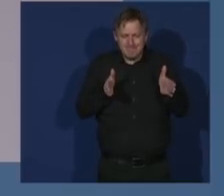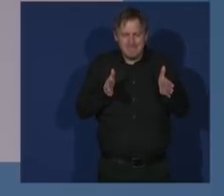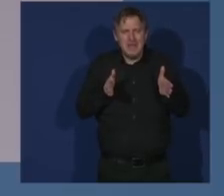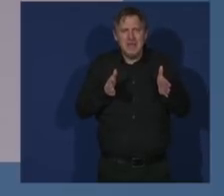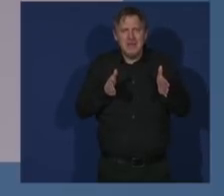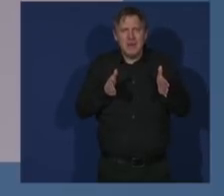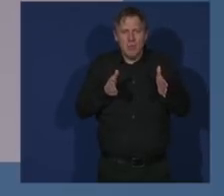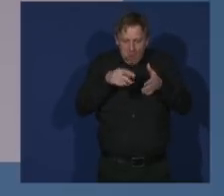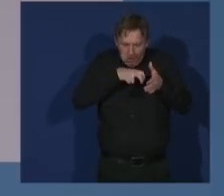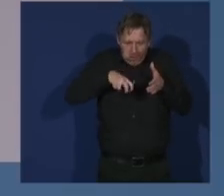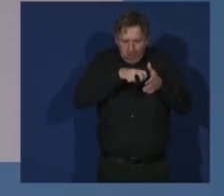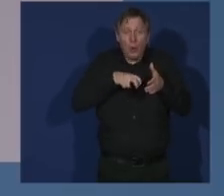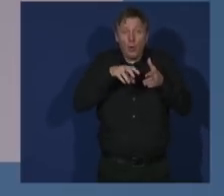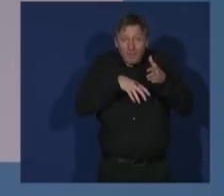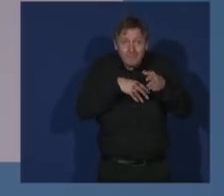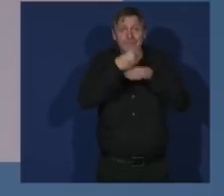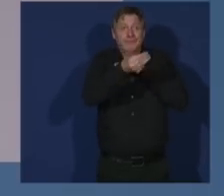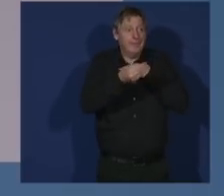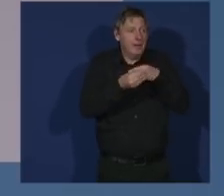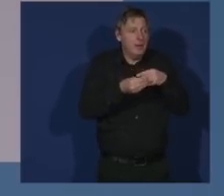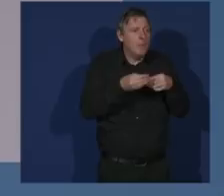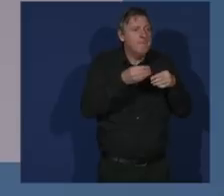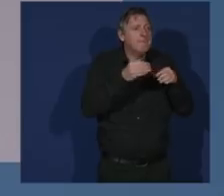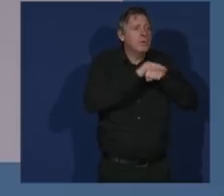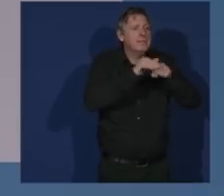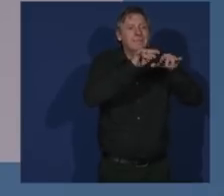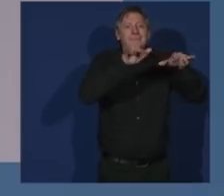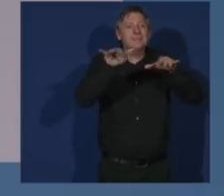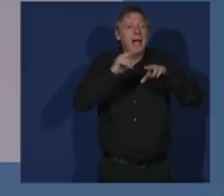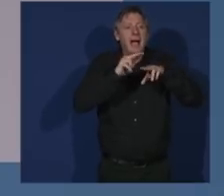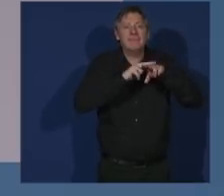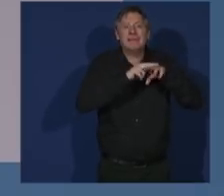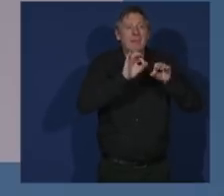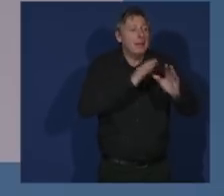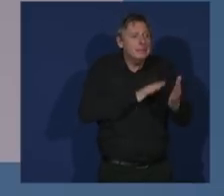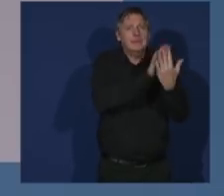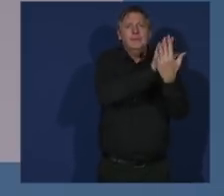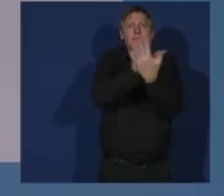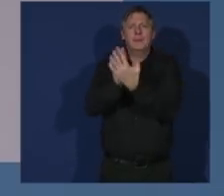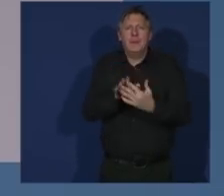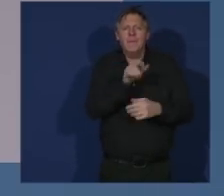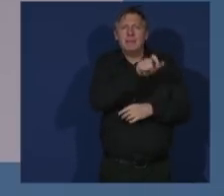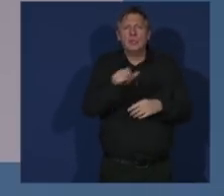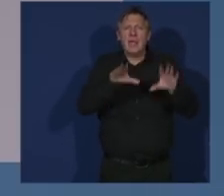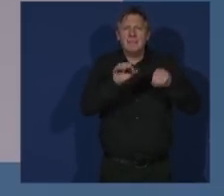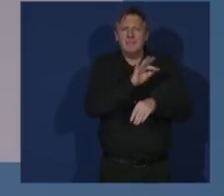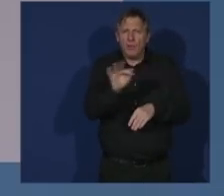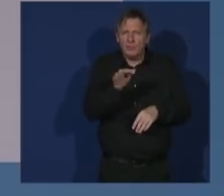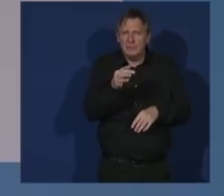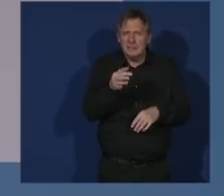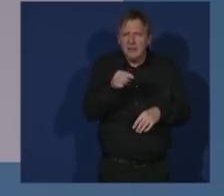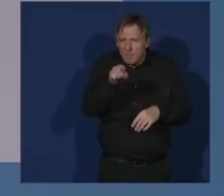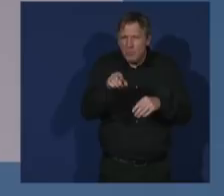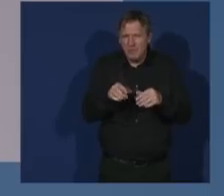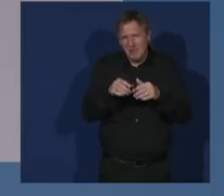politique ne va pas. Je veux dire aux Français, plus vous êtes loin de la politique, plus vous êtes important pour